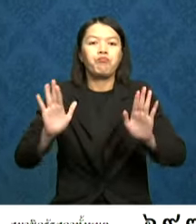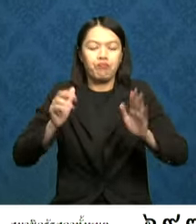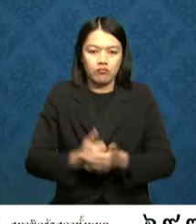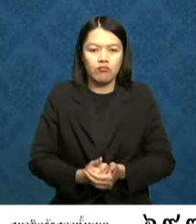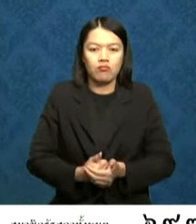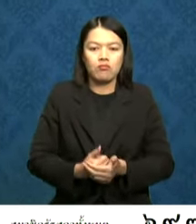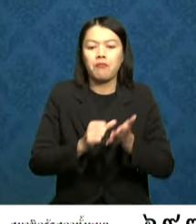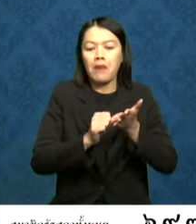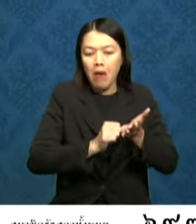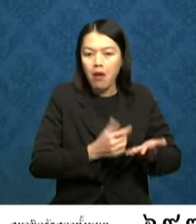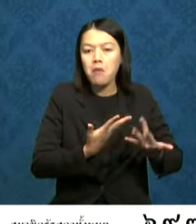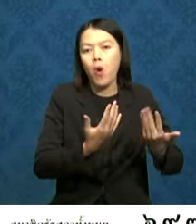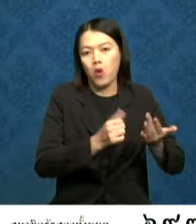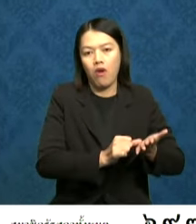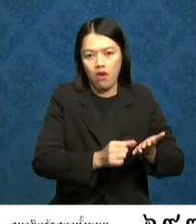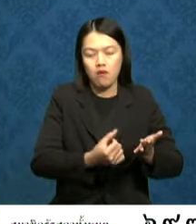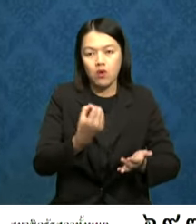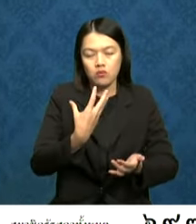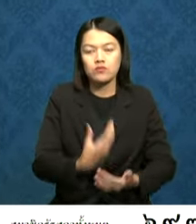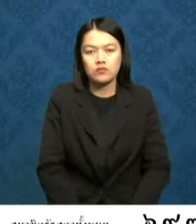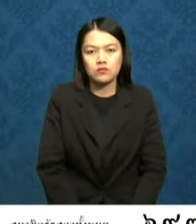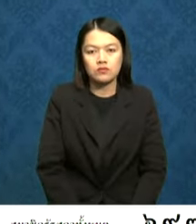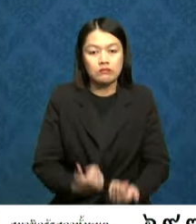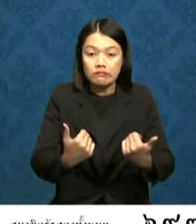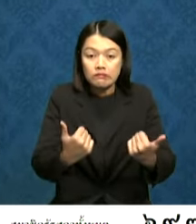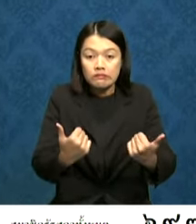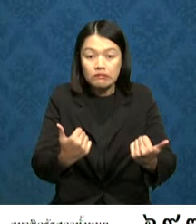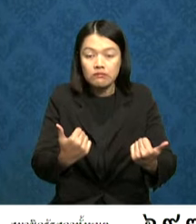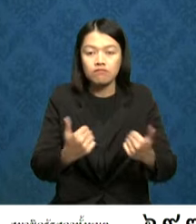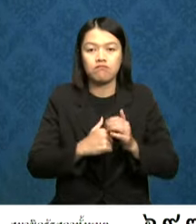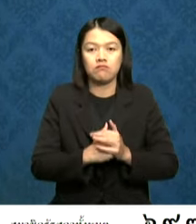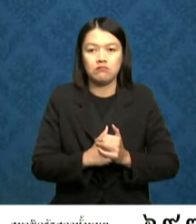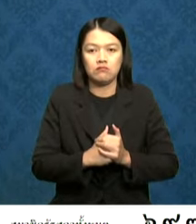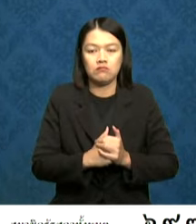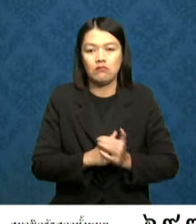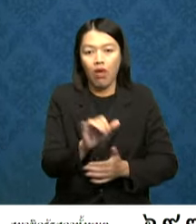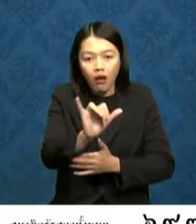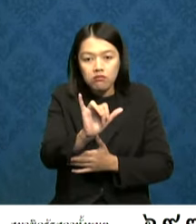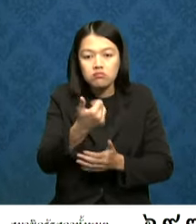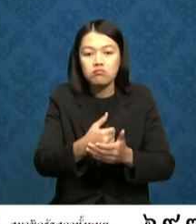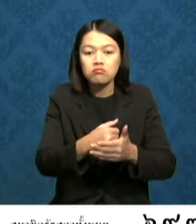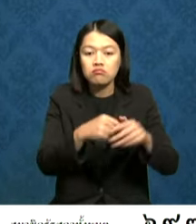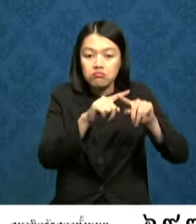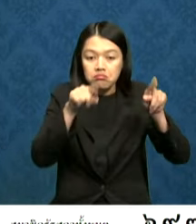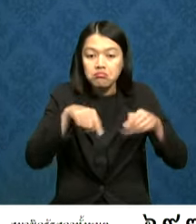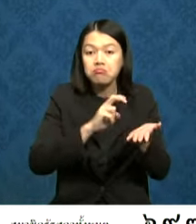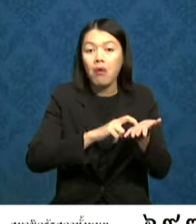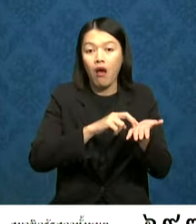จะนำไปปรับแก้แต่จนป่านนี้แล้วค่ะท่านประธานก็ยังไม่รู้ว่าร่างนี้ไปอยู่ที่